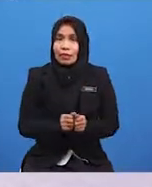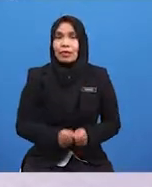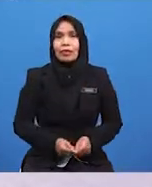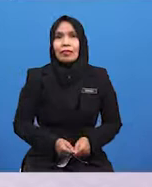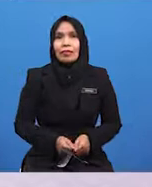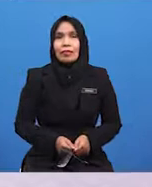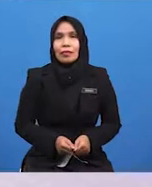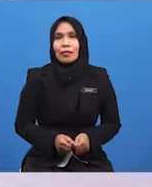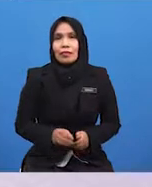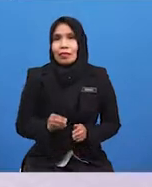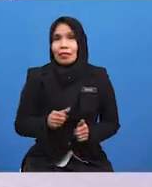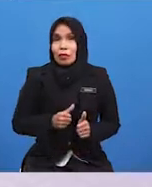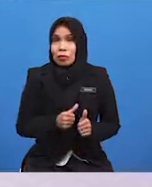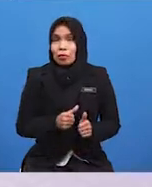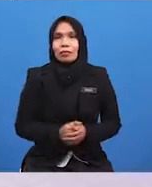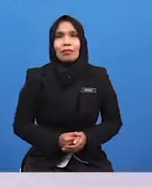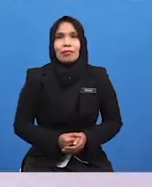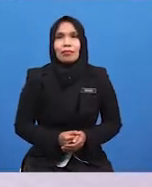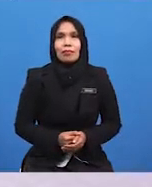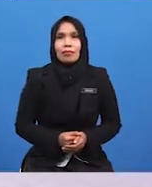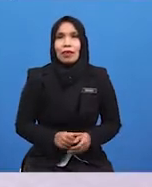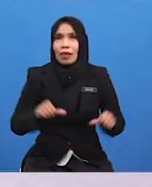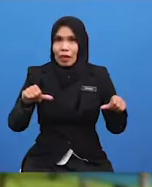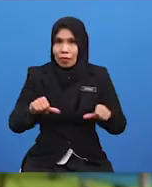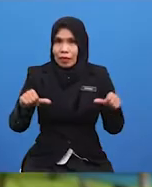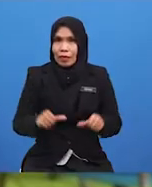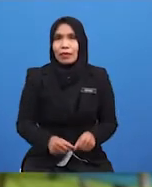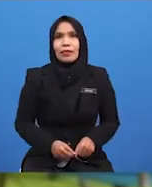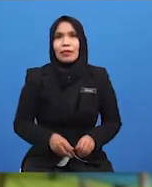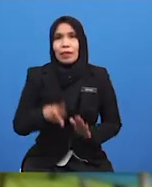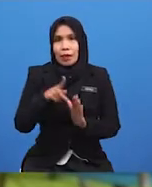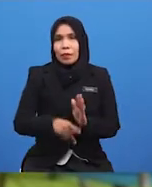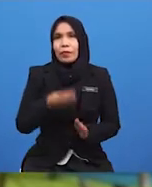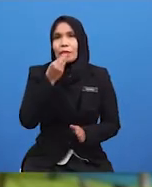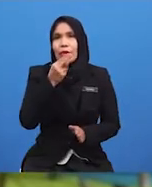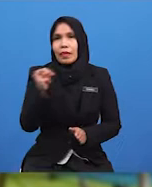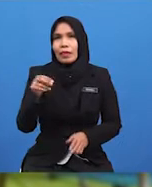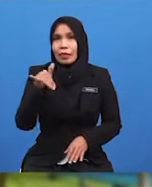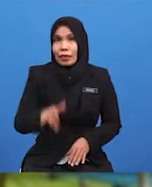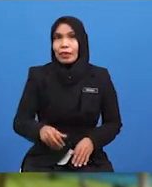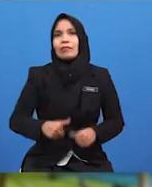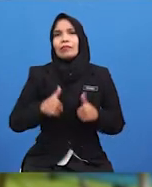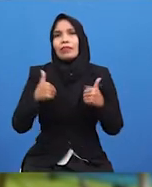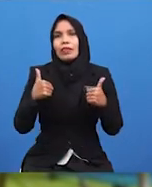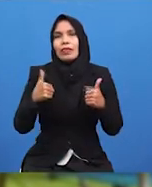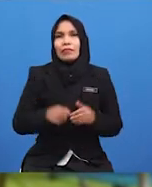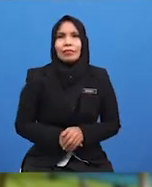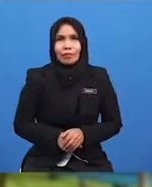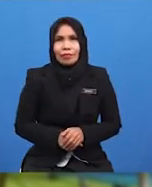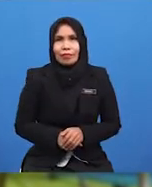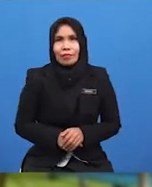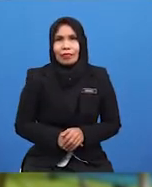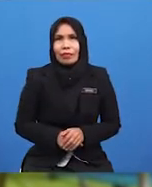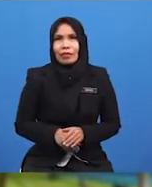sehat ya betul jawab Mini Hai sekiranya kita selalu makan makanan